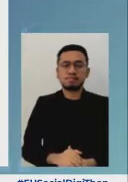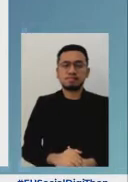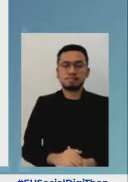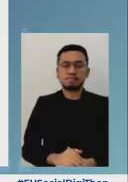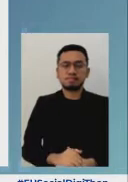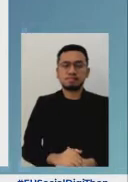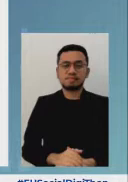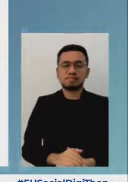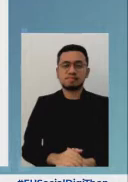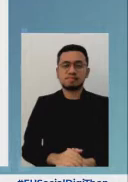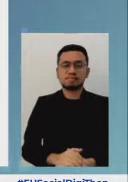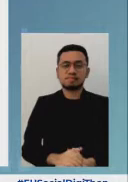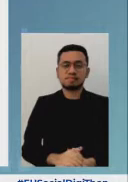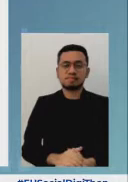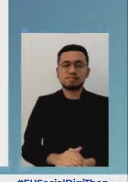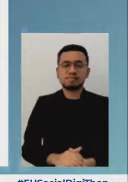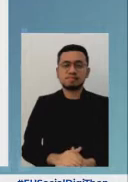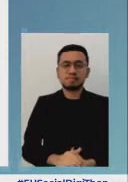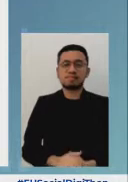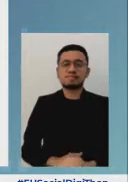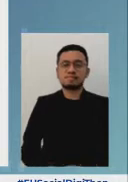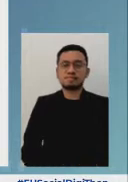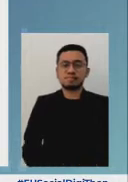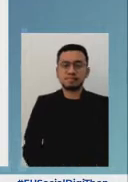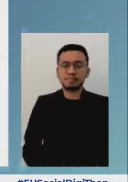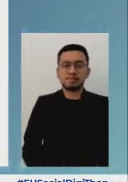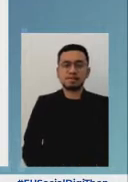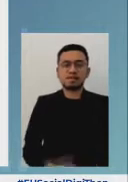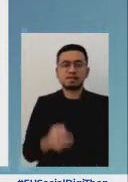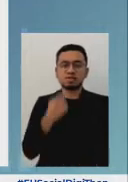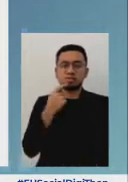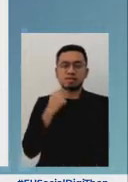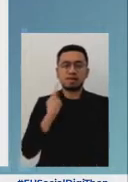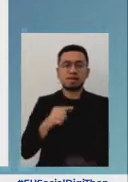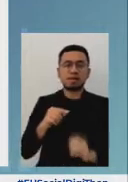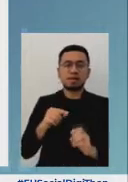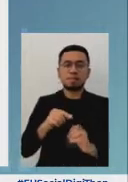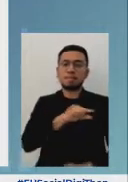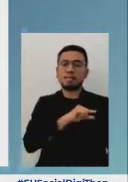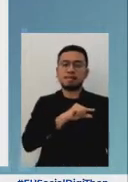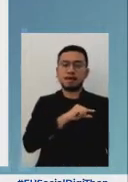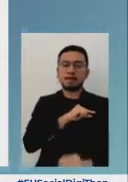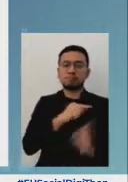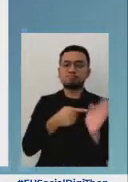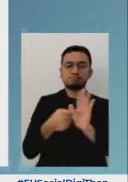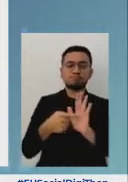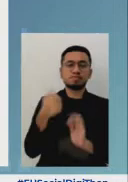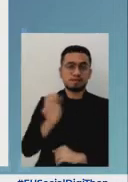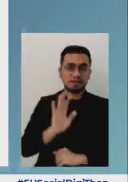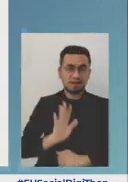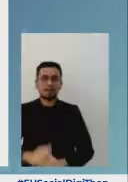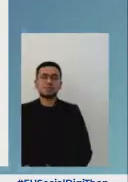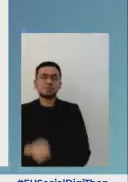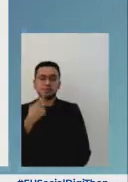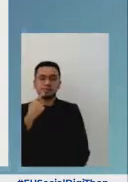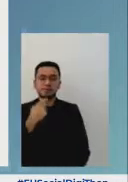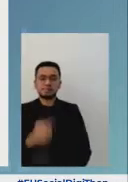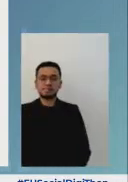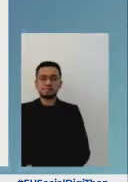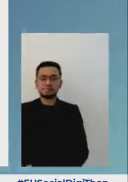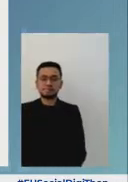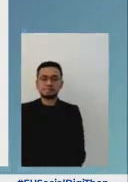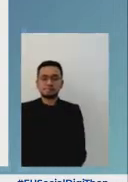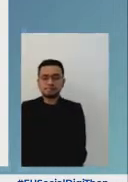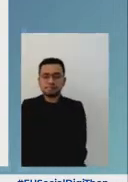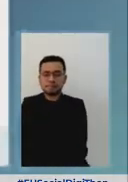boleh ditutup, mungkin ya? Dari panitia aja yang share screen ya, Bu, ya? Baik, oke. Saya tutup ya. Baik, Bu. Terima kasih,